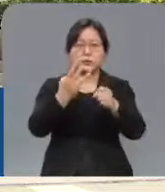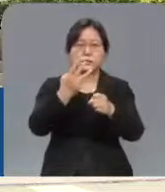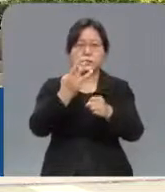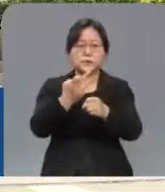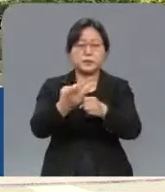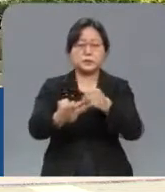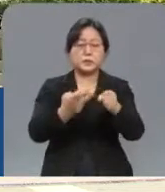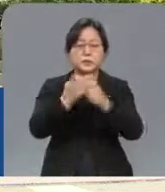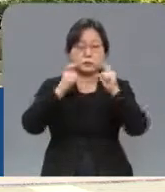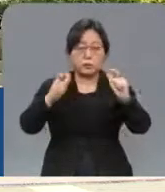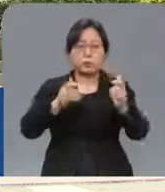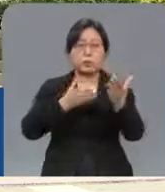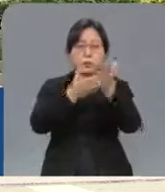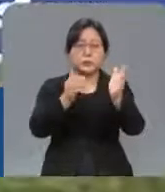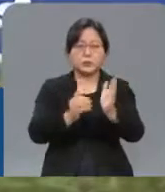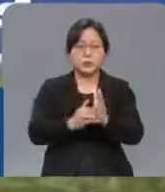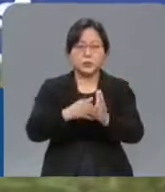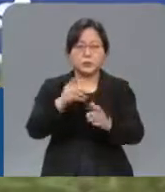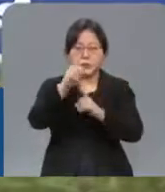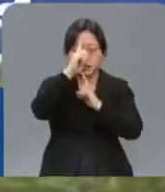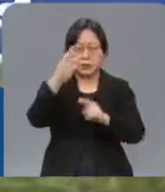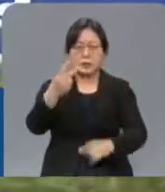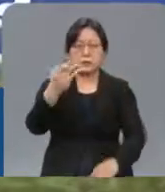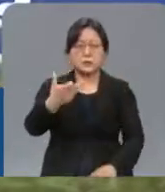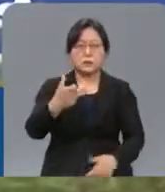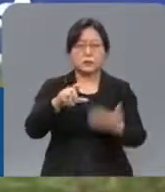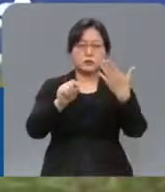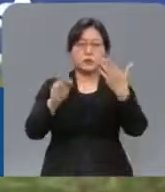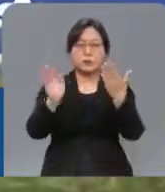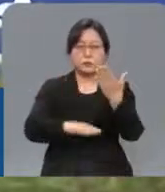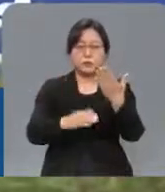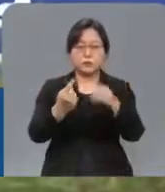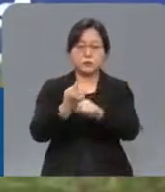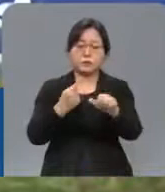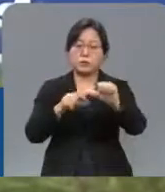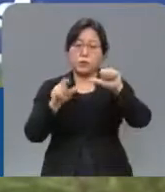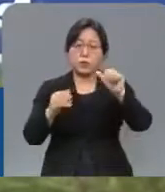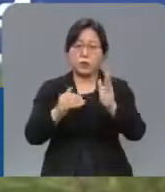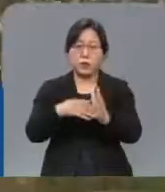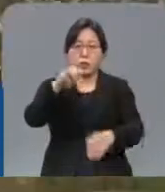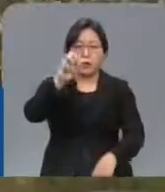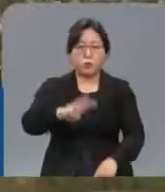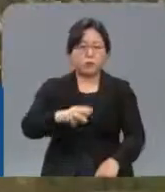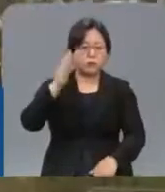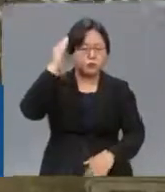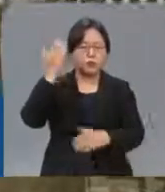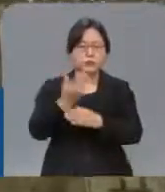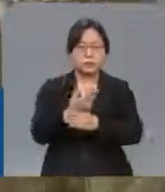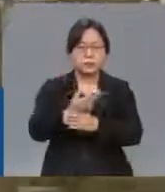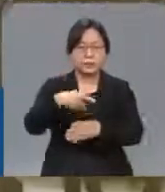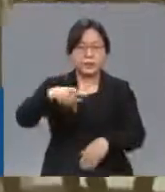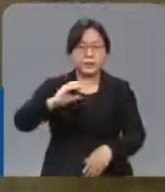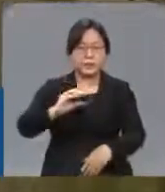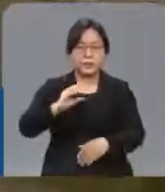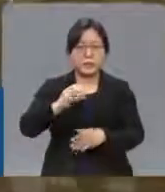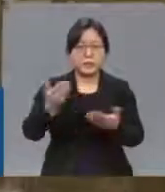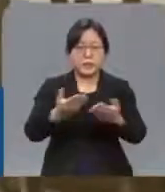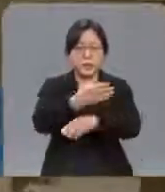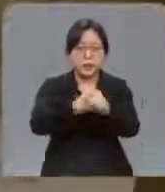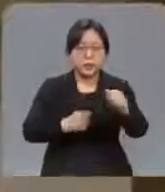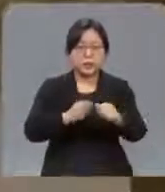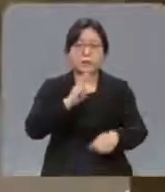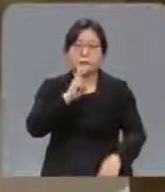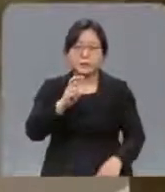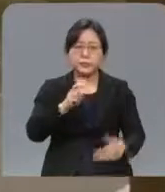재판부에 요청했습니다 이 씨는 지난 2011년 9월부터 지난해 5월까지 광주와 화순에서 pc 방 동업계약서 맺은